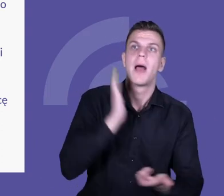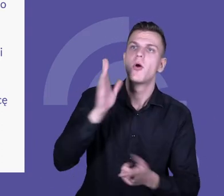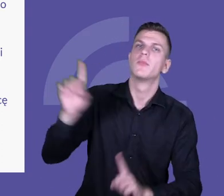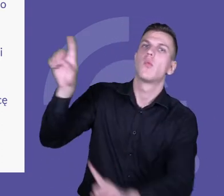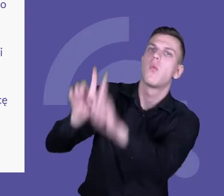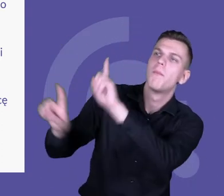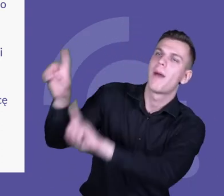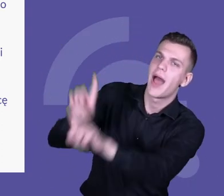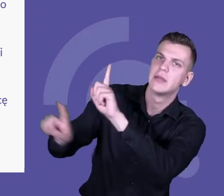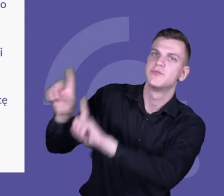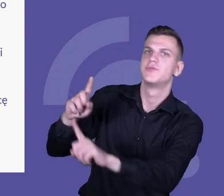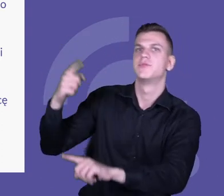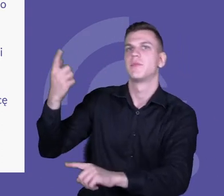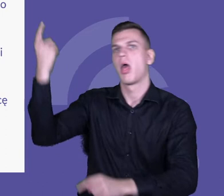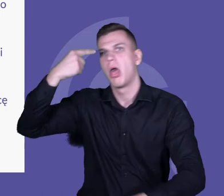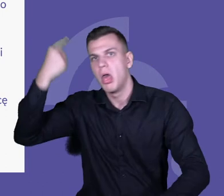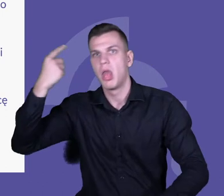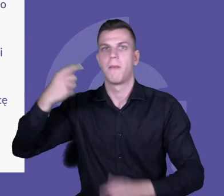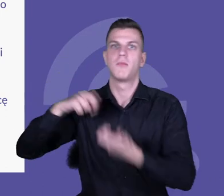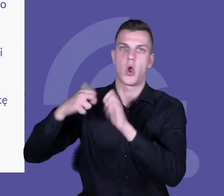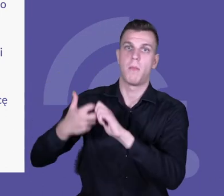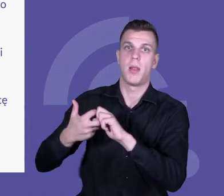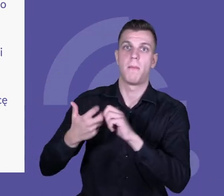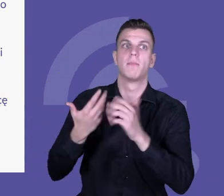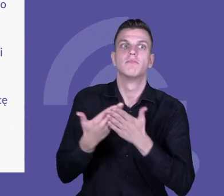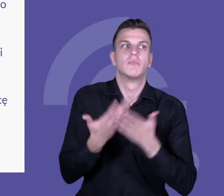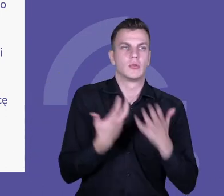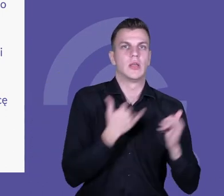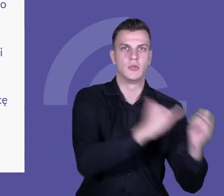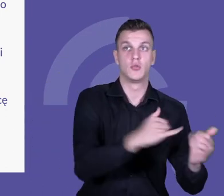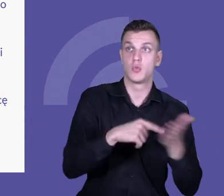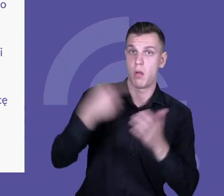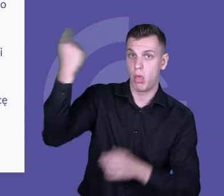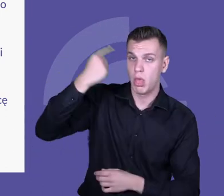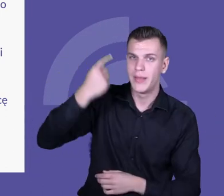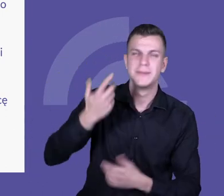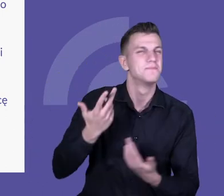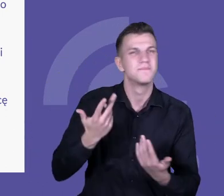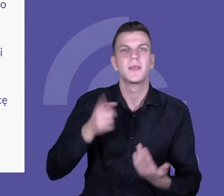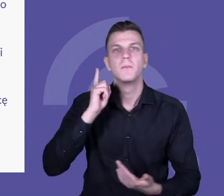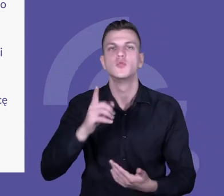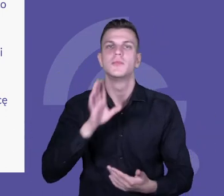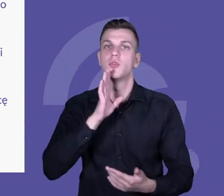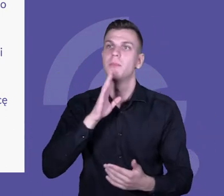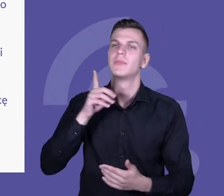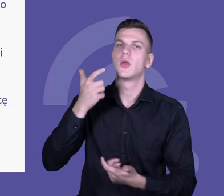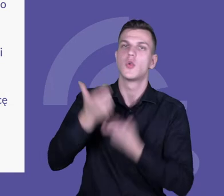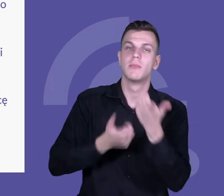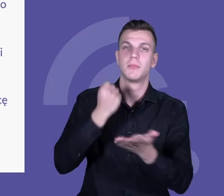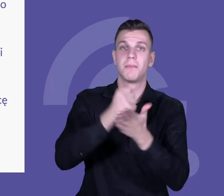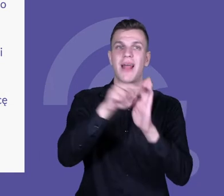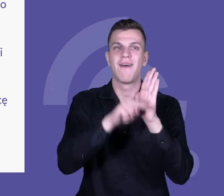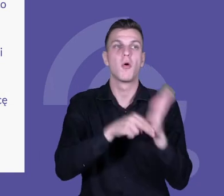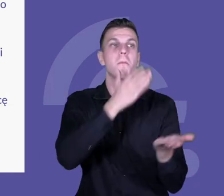rzeczywistości dwojakich, więc powinniśmy uelastycznić ramowy plan nauczania, pozwolić nauczycielom wprost,